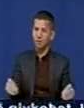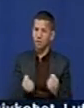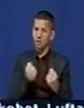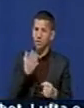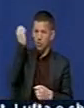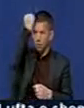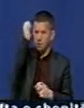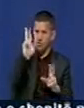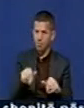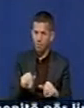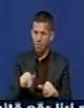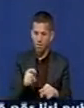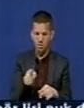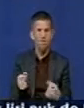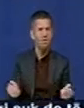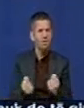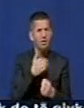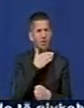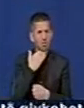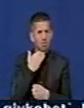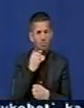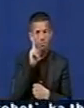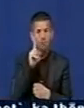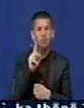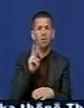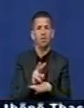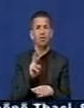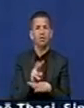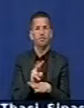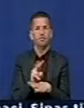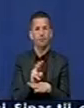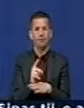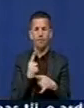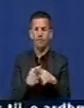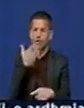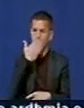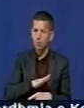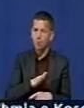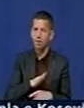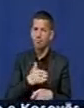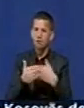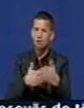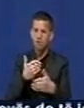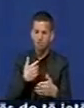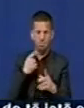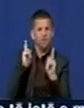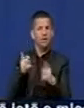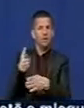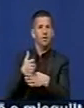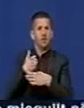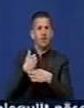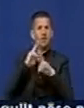Kosova, sfidat janë të shumta, për duhet menaxhuar dhe suksesshëm ti të i kalojmë. Na duhet mbështetje